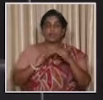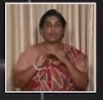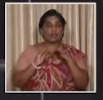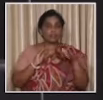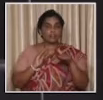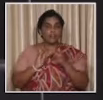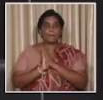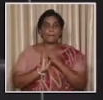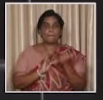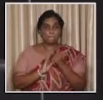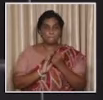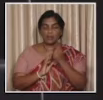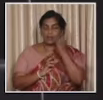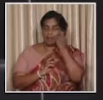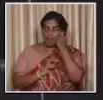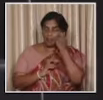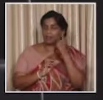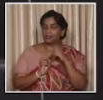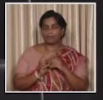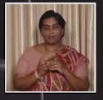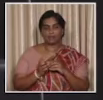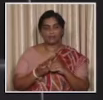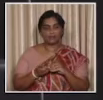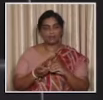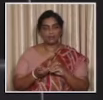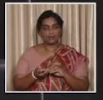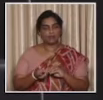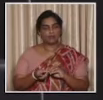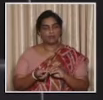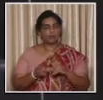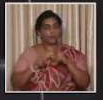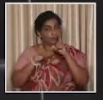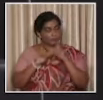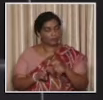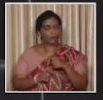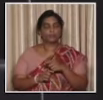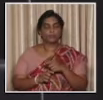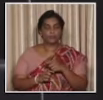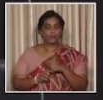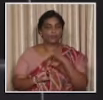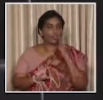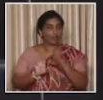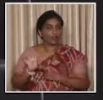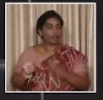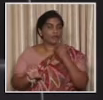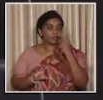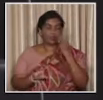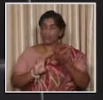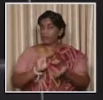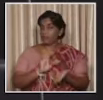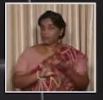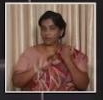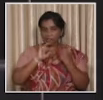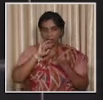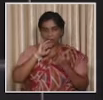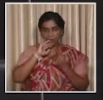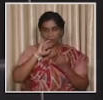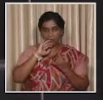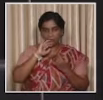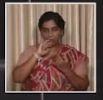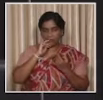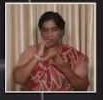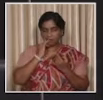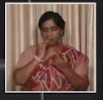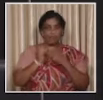ගමයි පන්සලයි කියන සංකල්පයත් සමගත් ඒ වගේම වසර 2000කට වැඩි